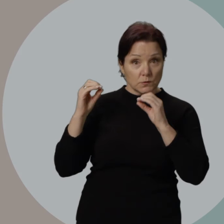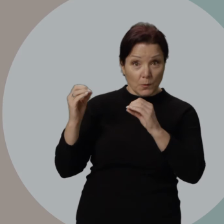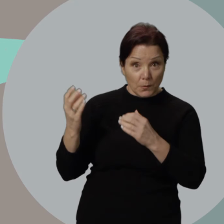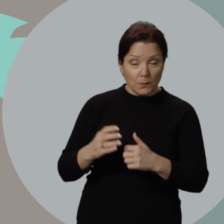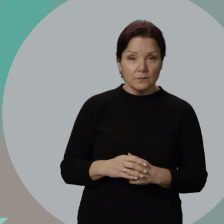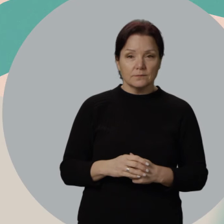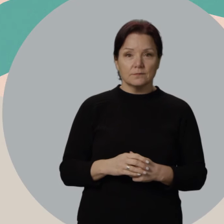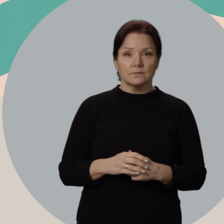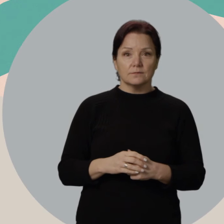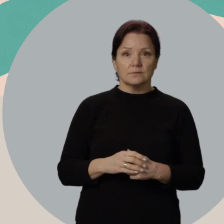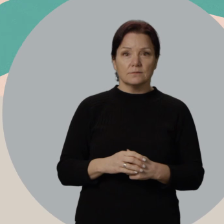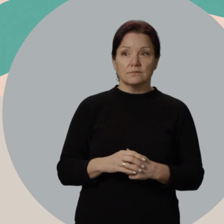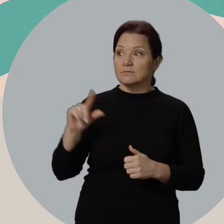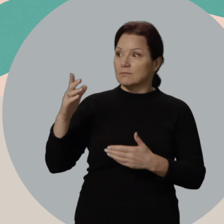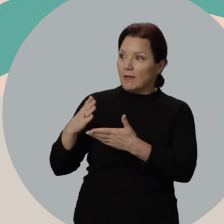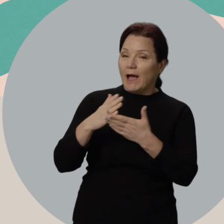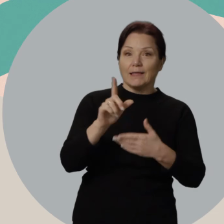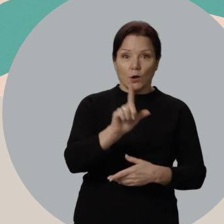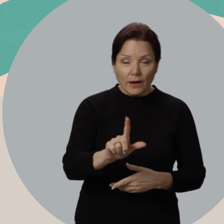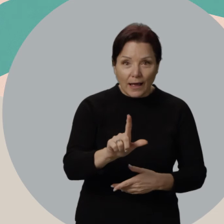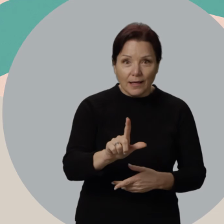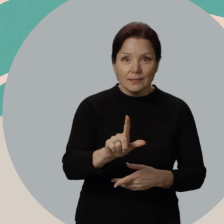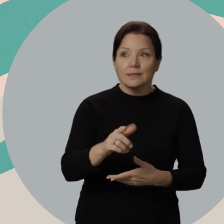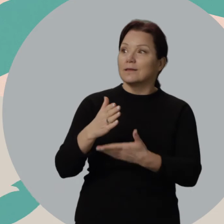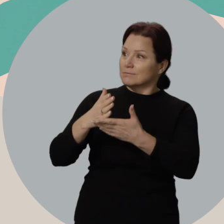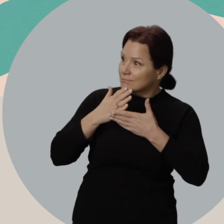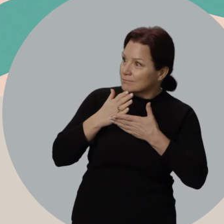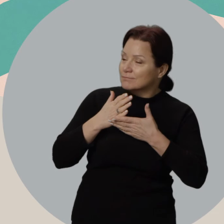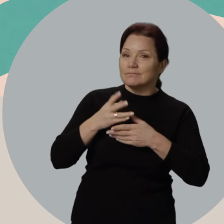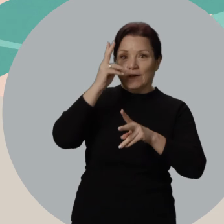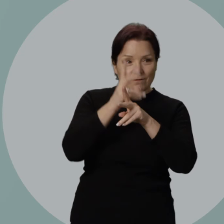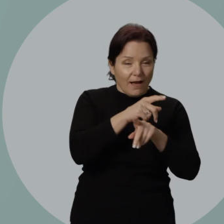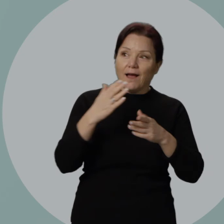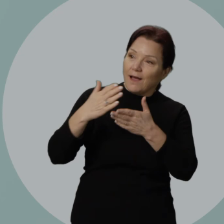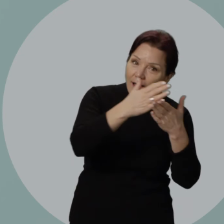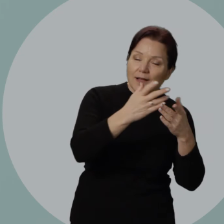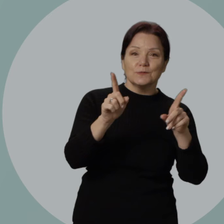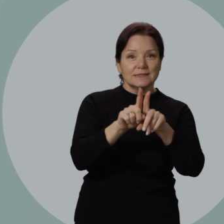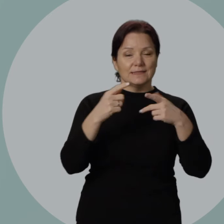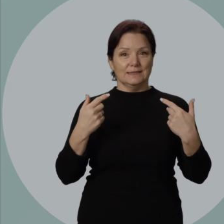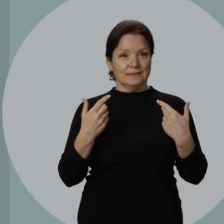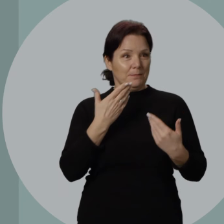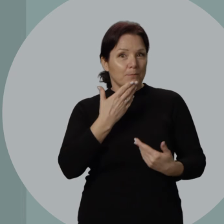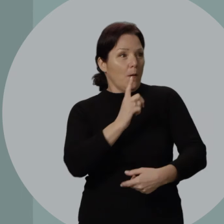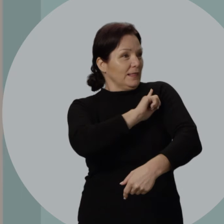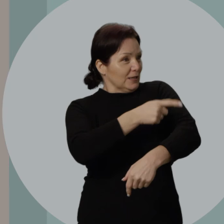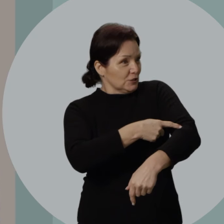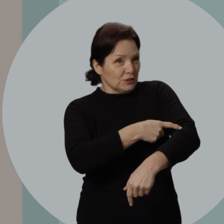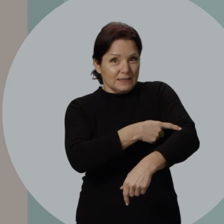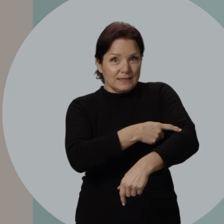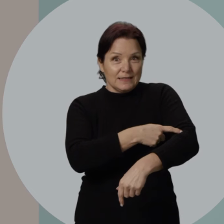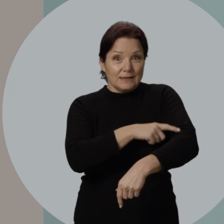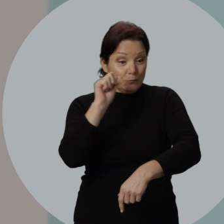'est non seulement Lauriane qui aide, mais moi aussi, puis son frère aussi, là, tu sais, à maintenir la bonne énergie pour que